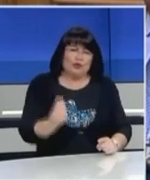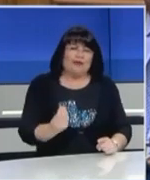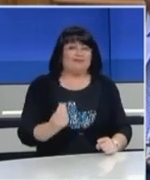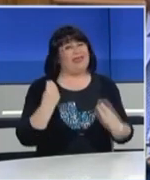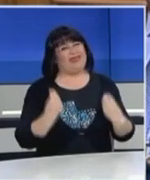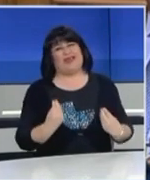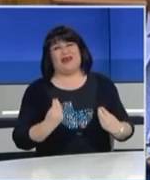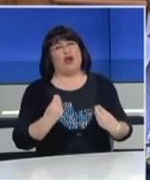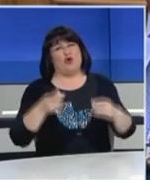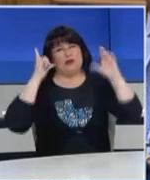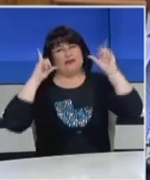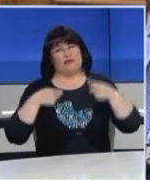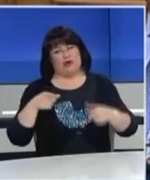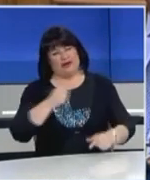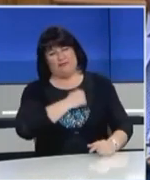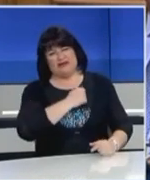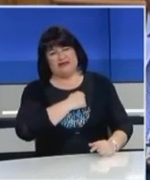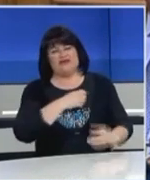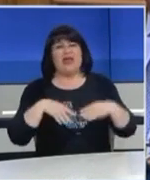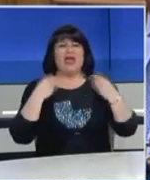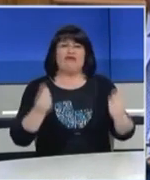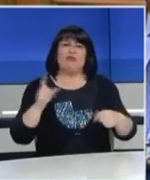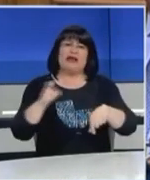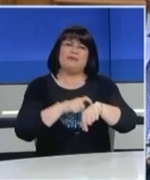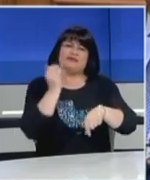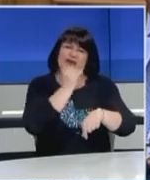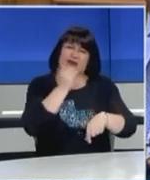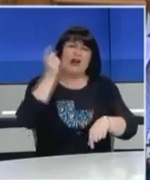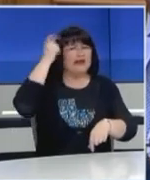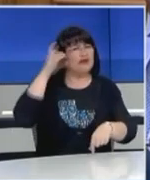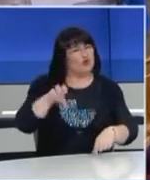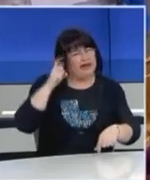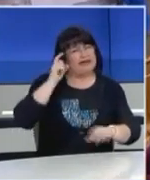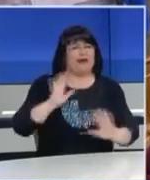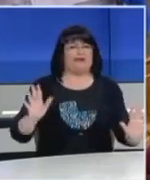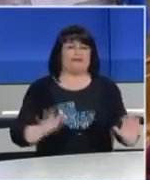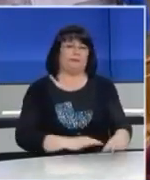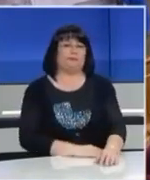Δεν κάνει καλό στη δημοκρατία αυτή η άποψη. Εύχομαι κάποια στιγμή σύντομα να το αντιληφθείτε.